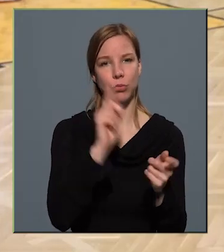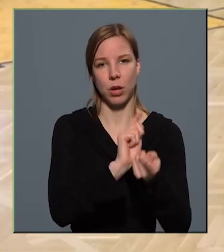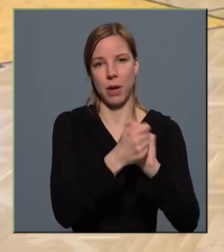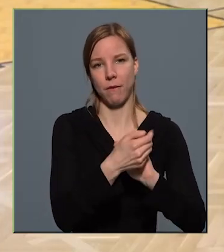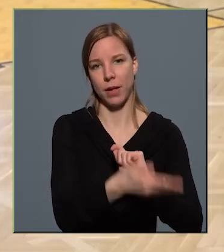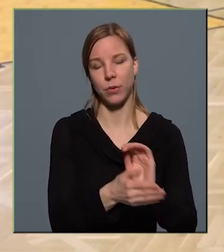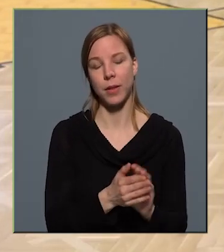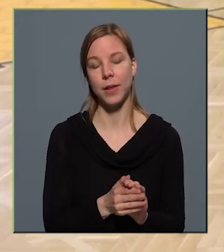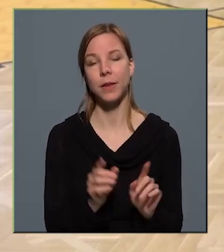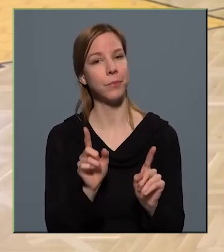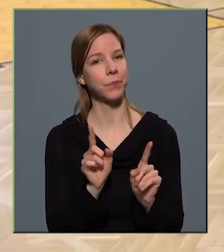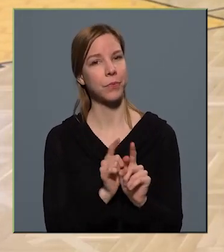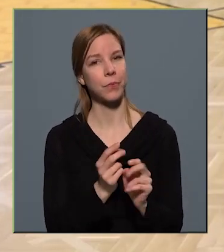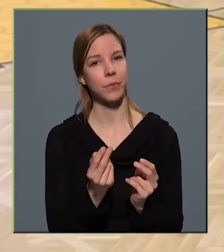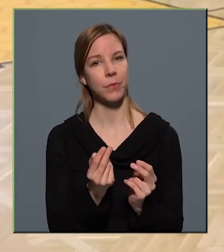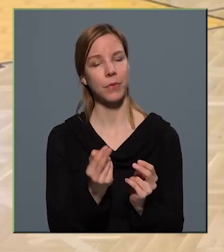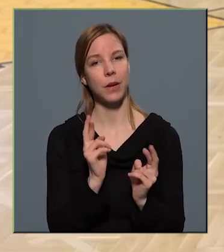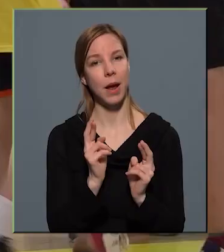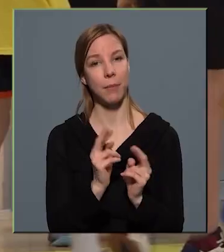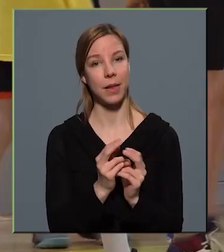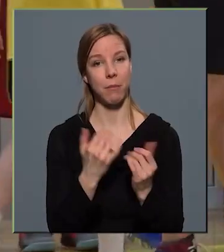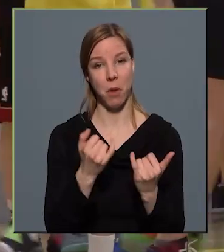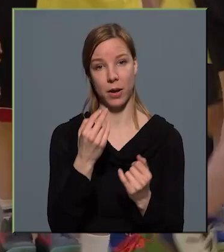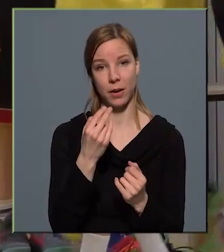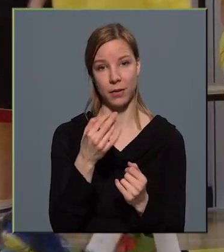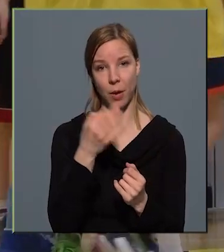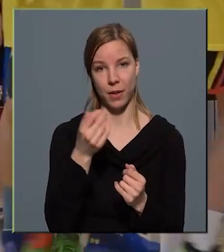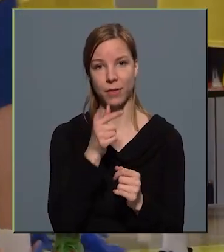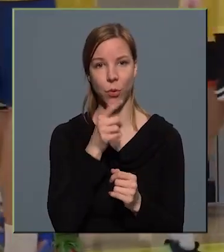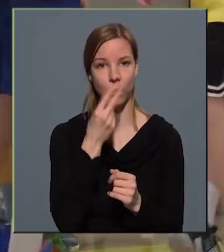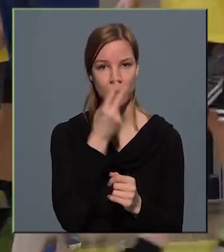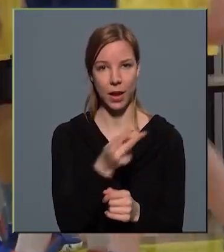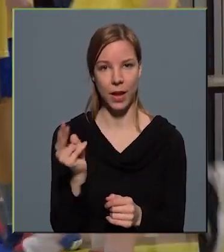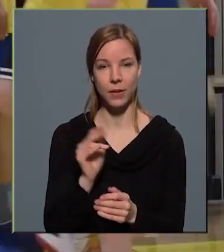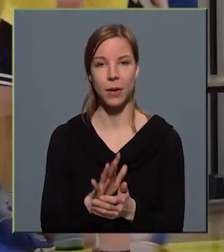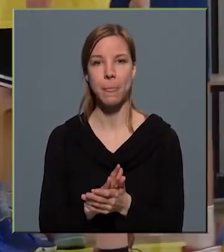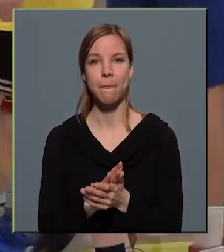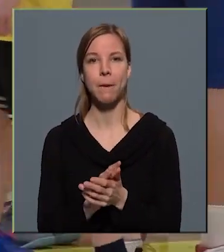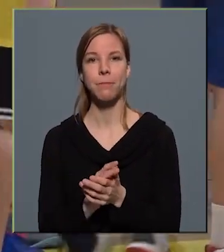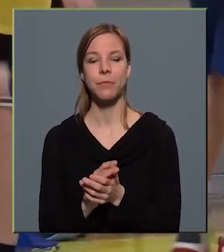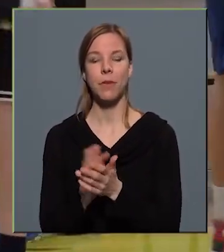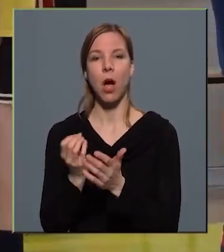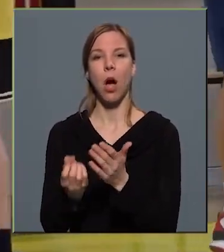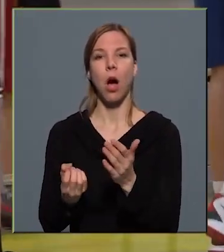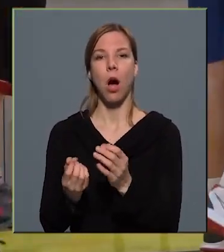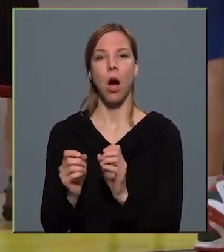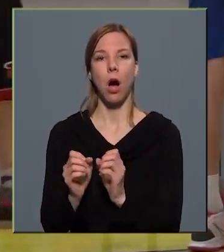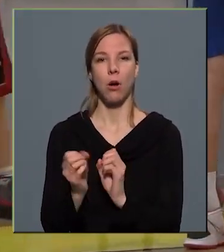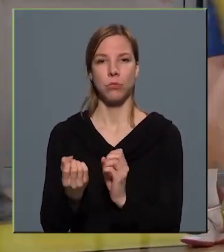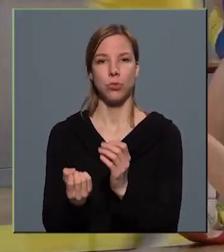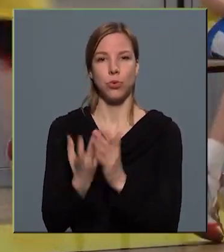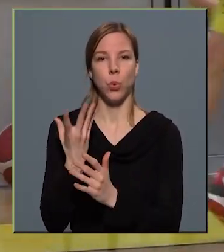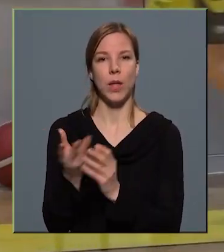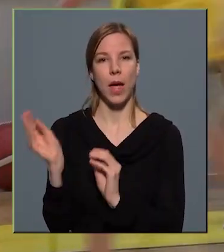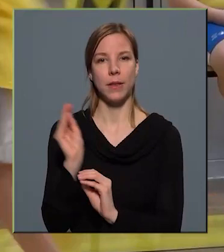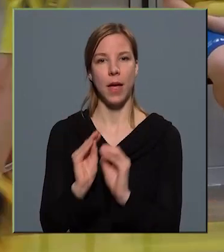Ennek leszünk remélem a mai nap szemésfül tanúi. Még annyit, hogy a tünet együttest egy angol orvos, John Langdon